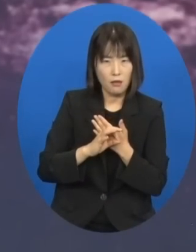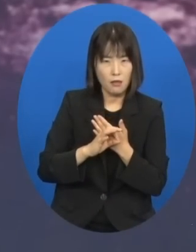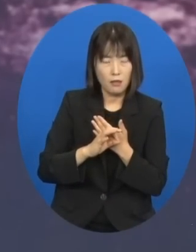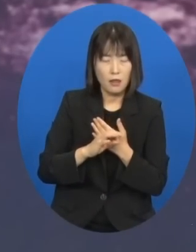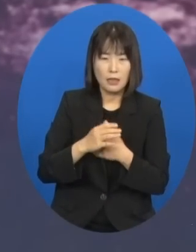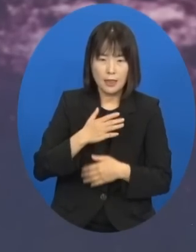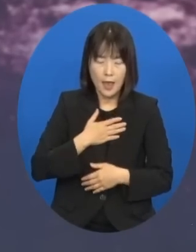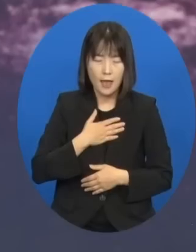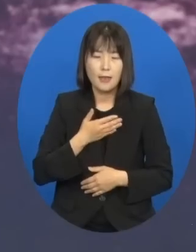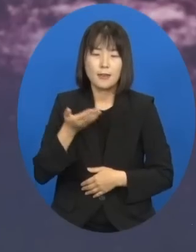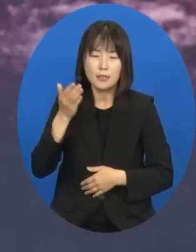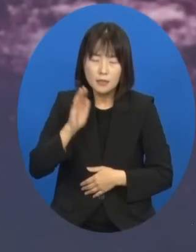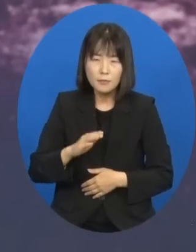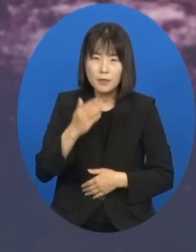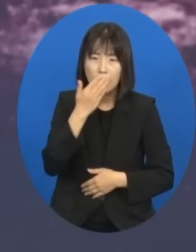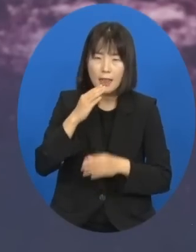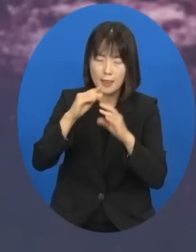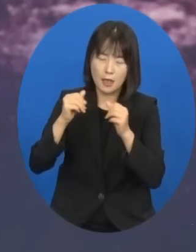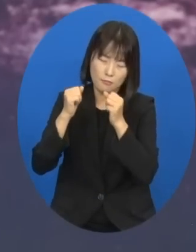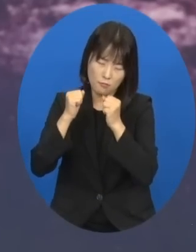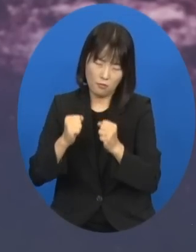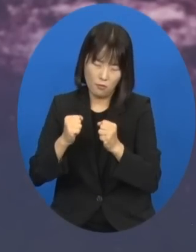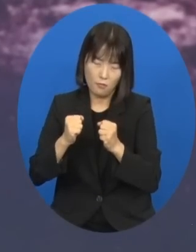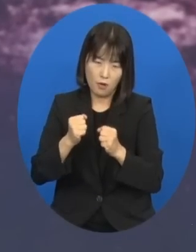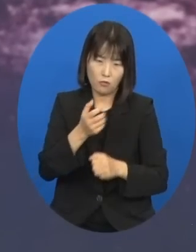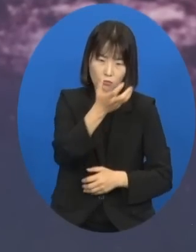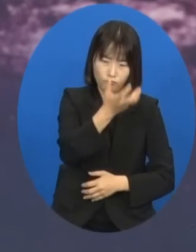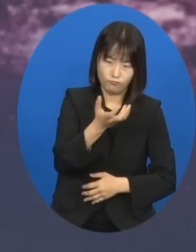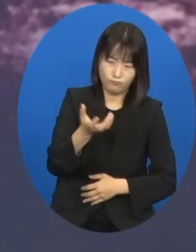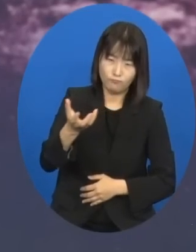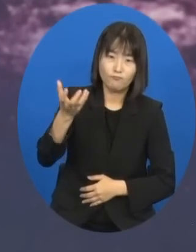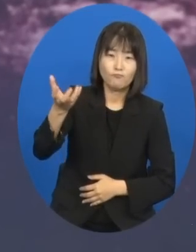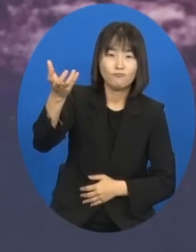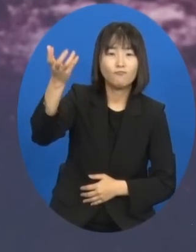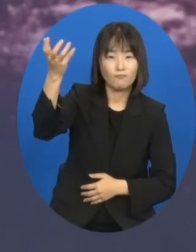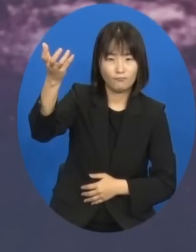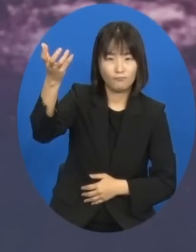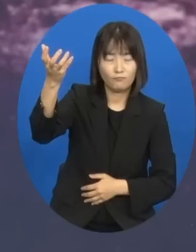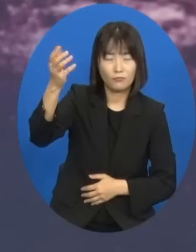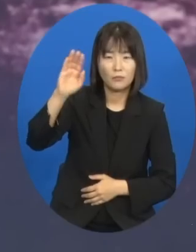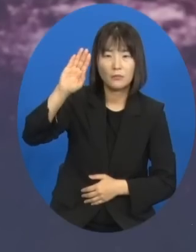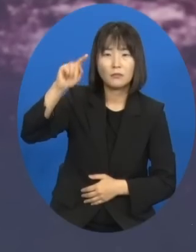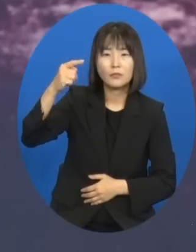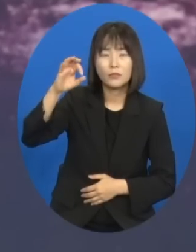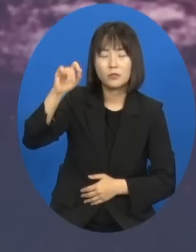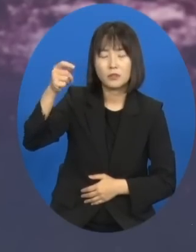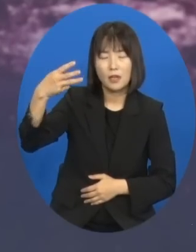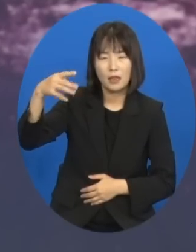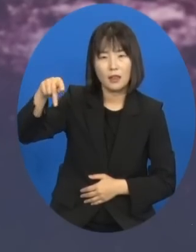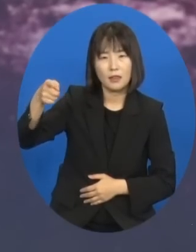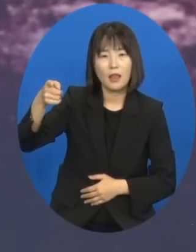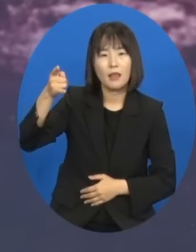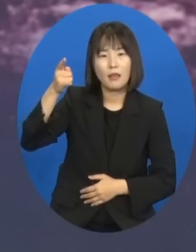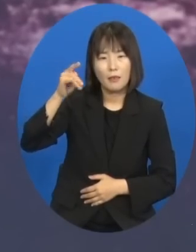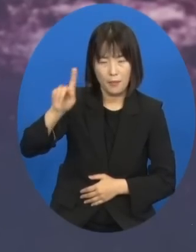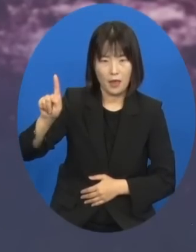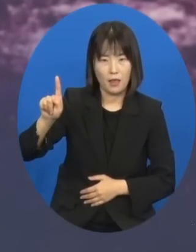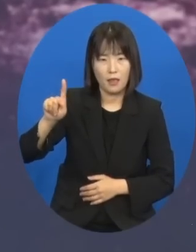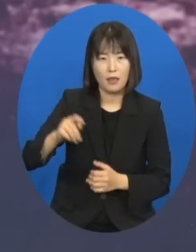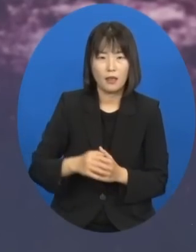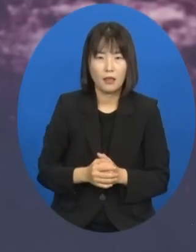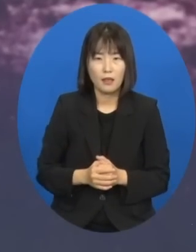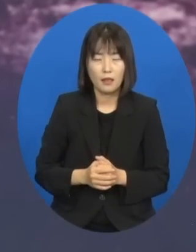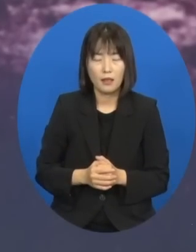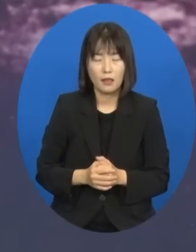중심부로 올라가는 게 부엘세바예요. 이 부엘세바가 어디냐? 23절 보십시오. 이삭이 거기서부터 부엘세바로 올라가죠. 근데